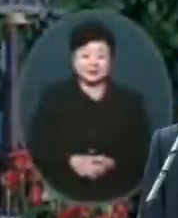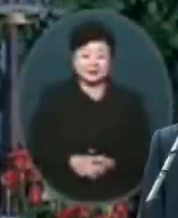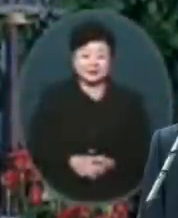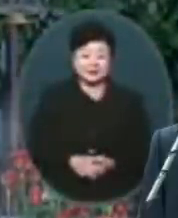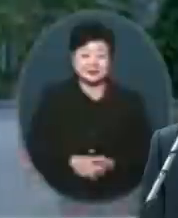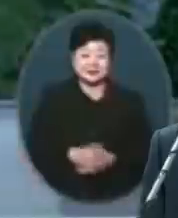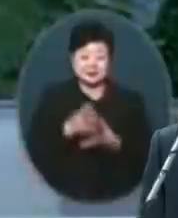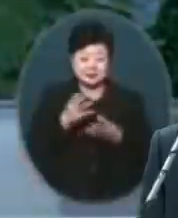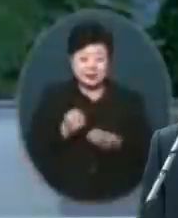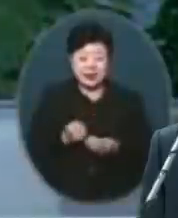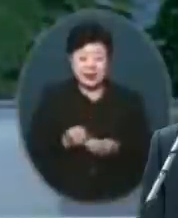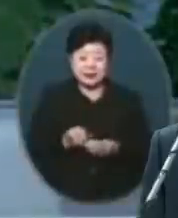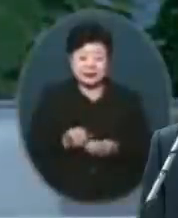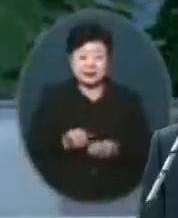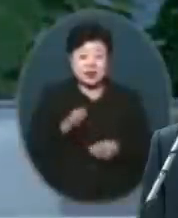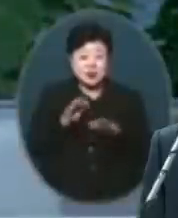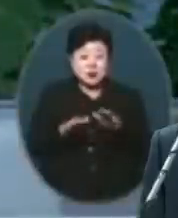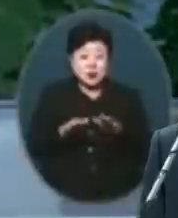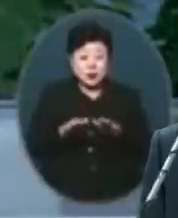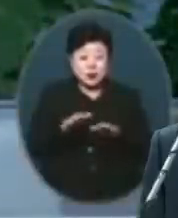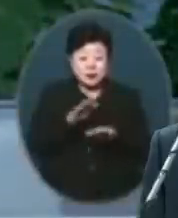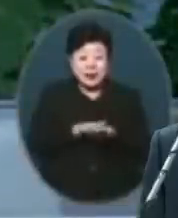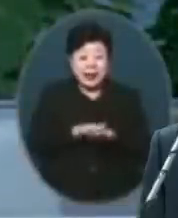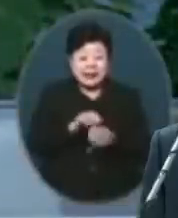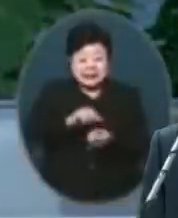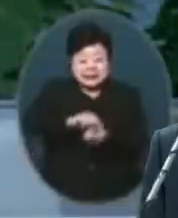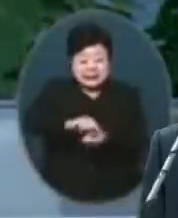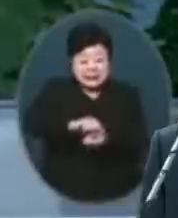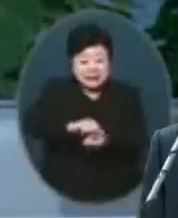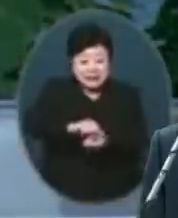몇 번 손발을 씻습니다.